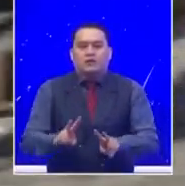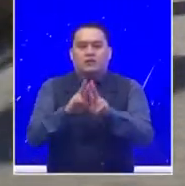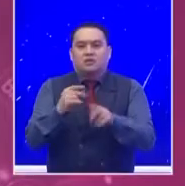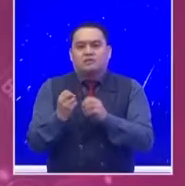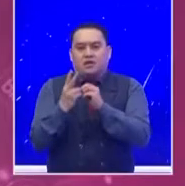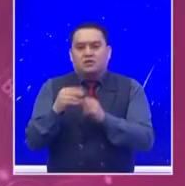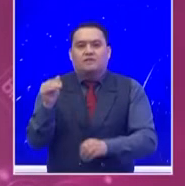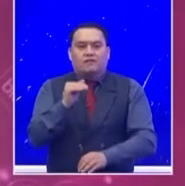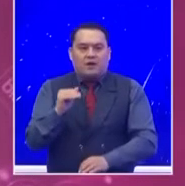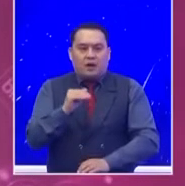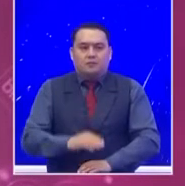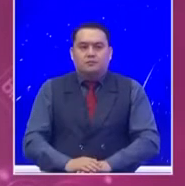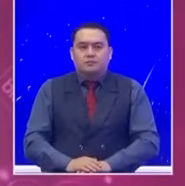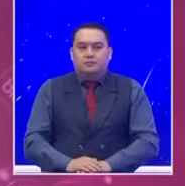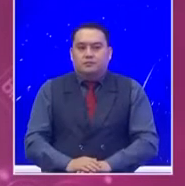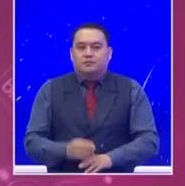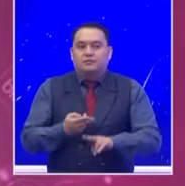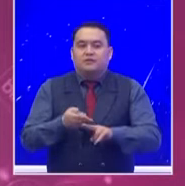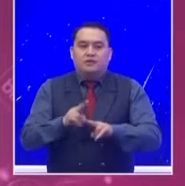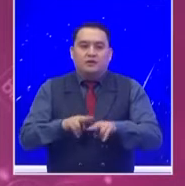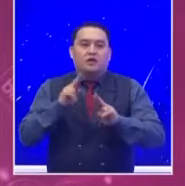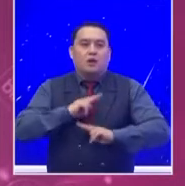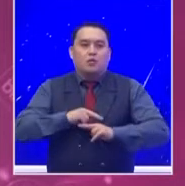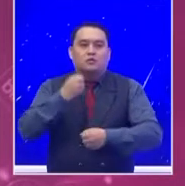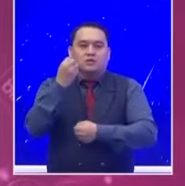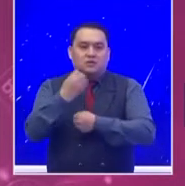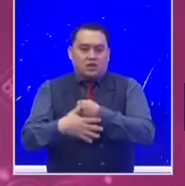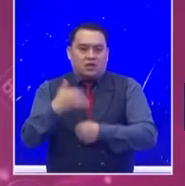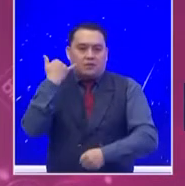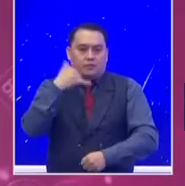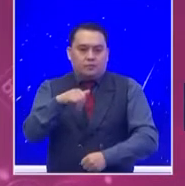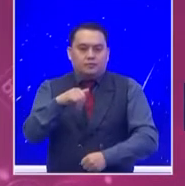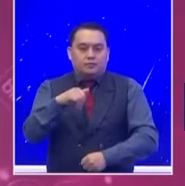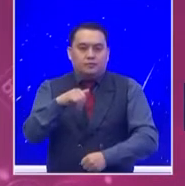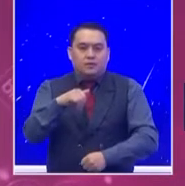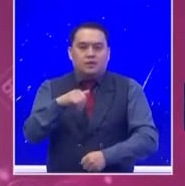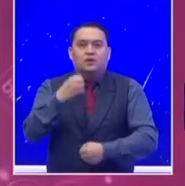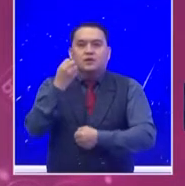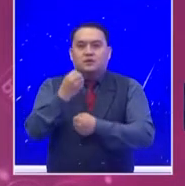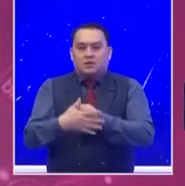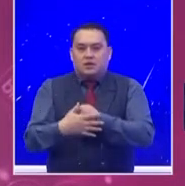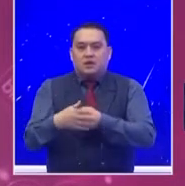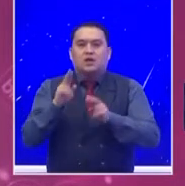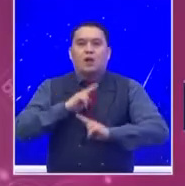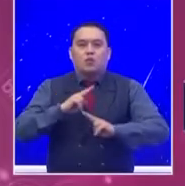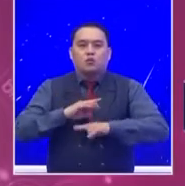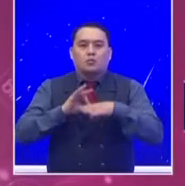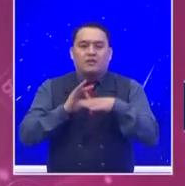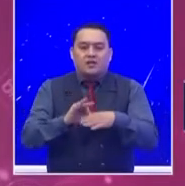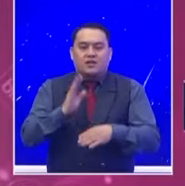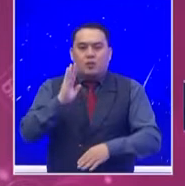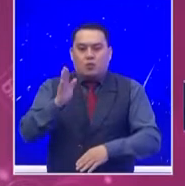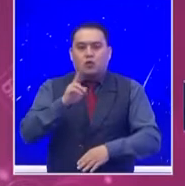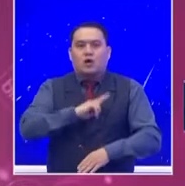февраля. В рамках этого фронт-офиса будет работать колл-центр, который будет консалтинговые работы проводить. Также